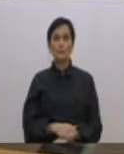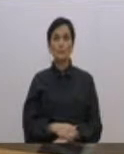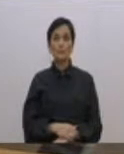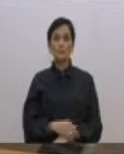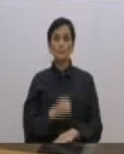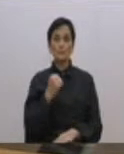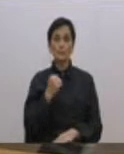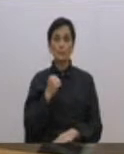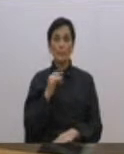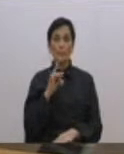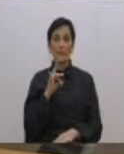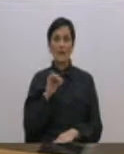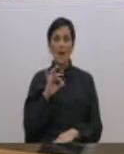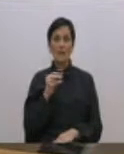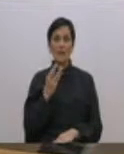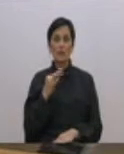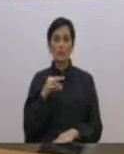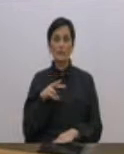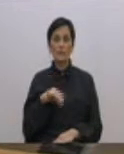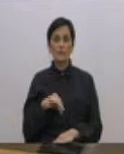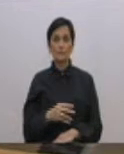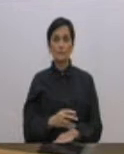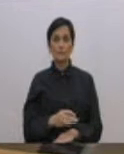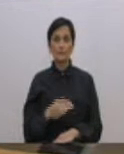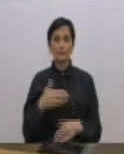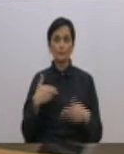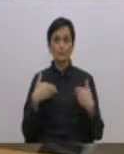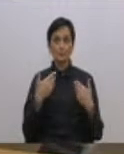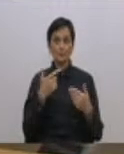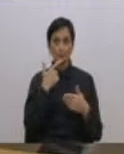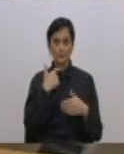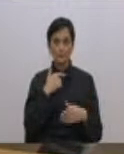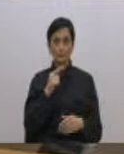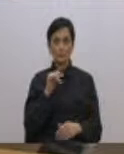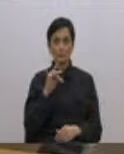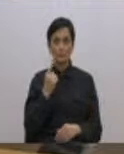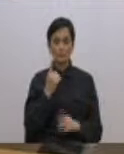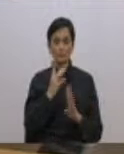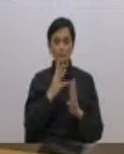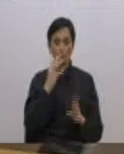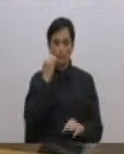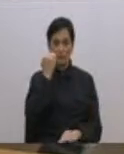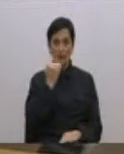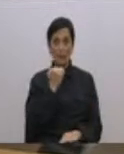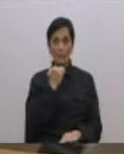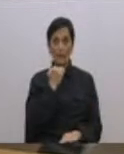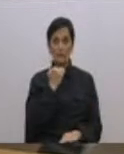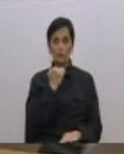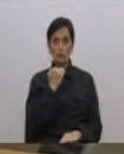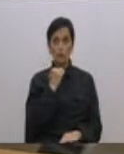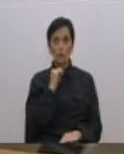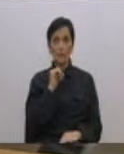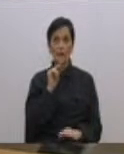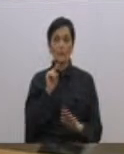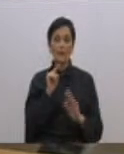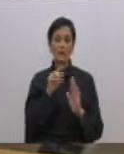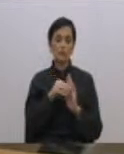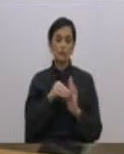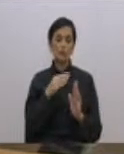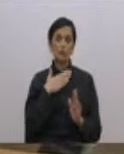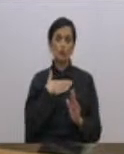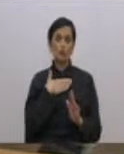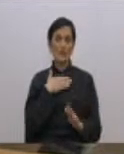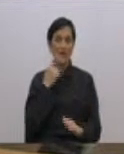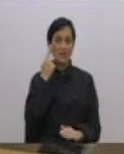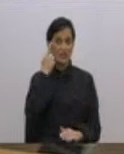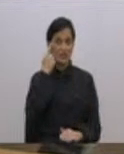ალბათ ალექსანდრე რაქუევიშვილი. მოგესალმებით ბატონ თორნიკე, პირველში მადლობა, რომ მათ შორის ჩვენი ეს